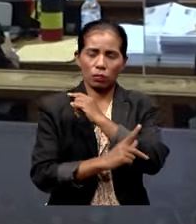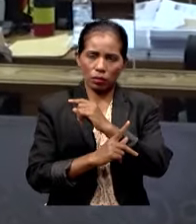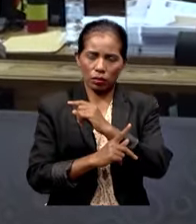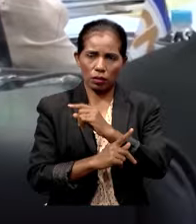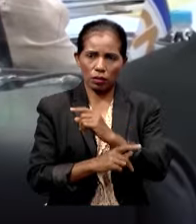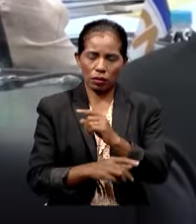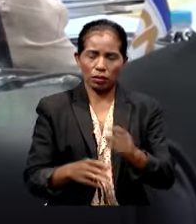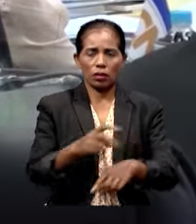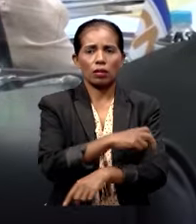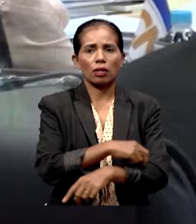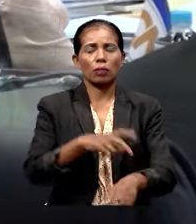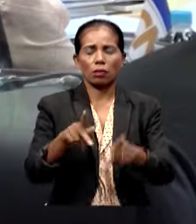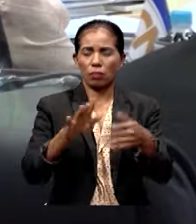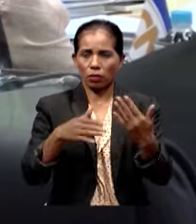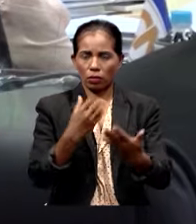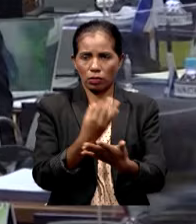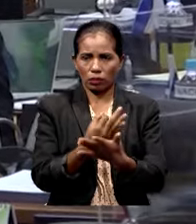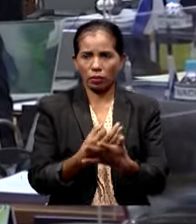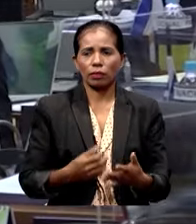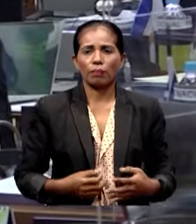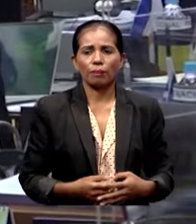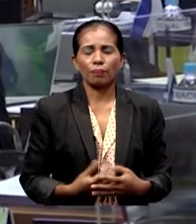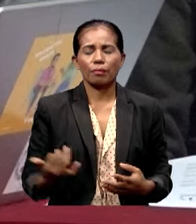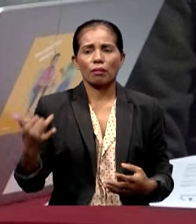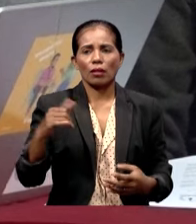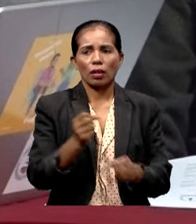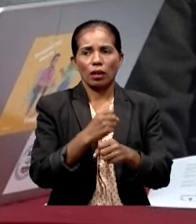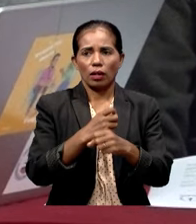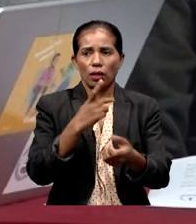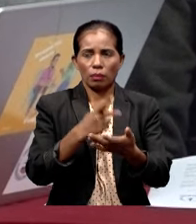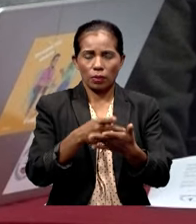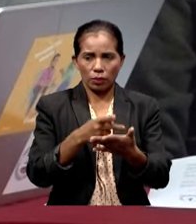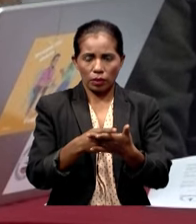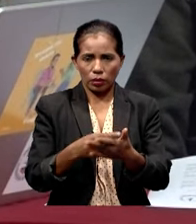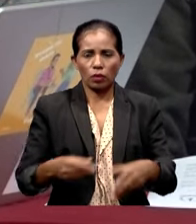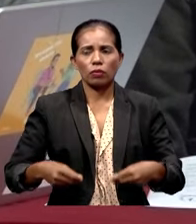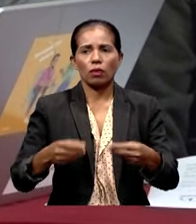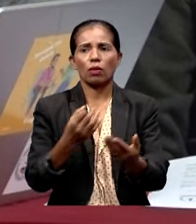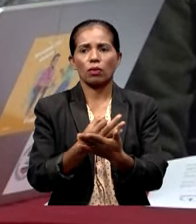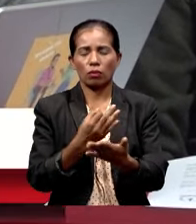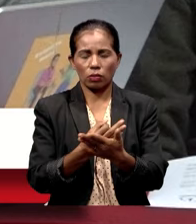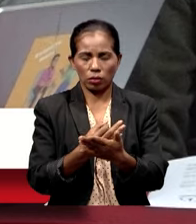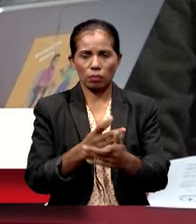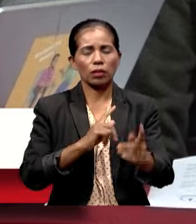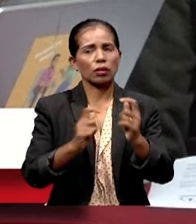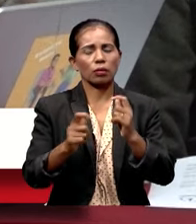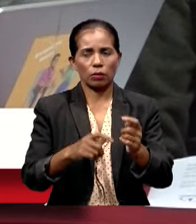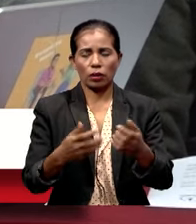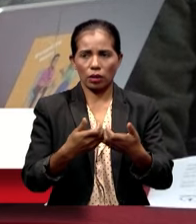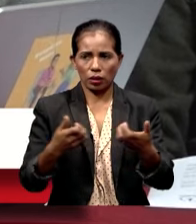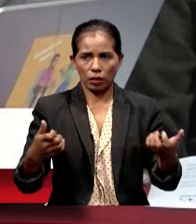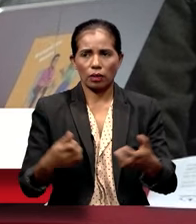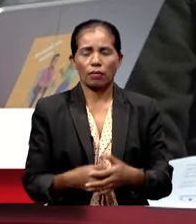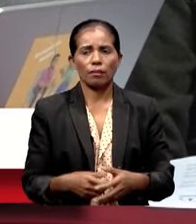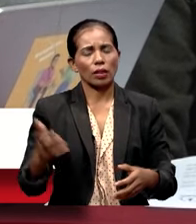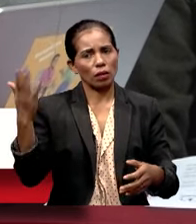halo eksplorasi ba povo. Sultan tambah sila halo tam proposal tam para tuan subsidi ba transport de kereta. Deida. Saat ini anfes